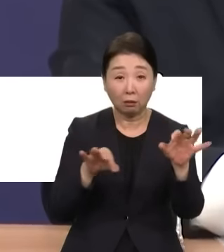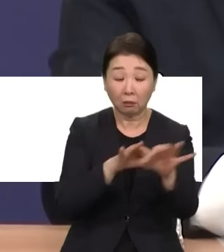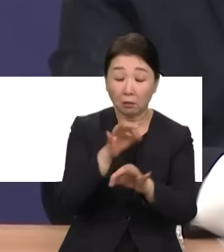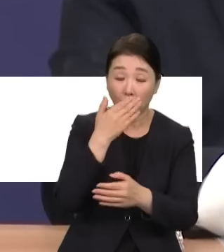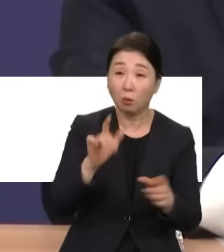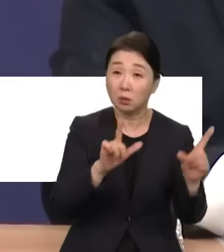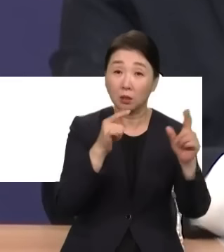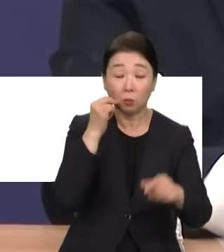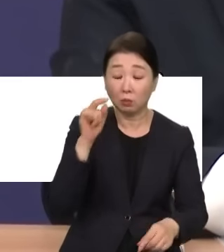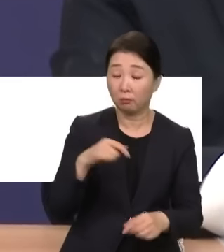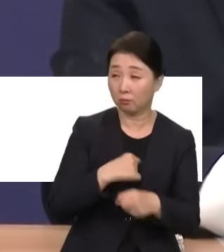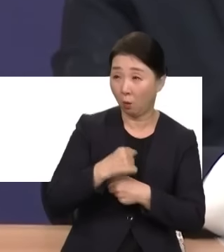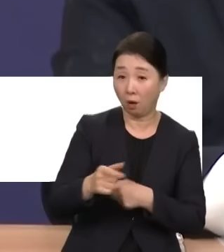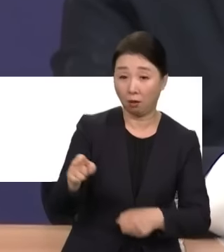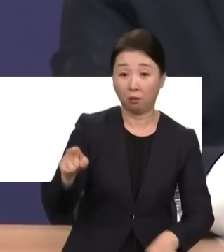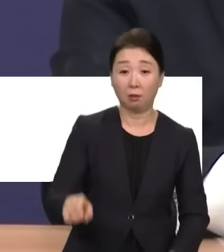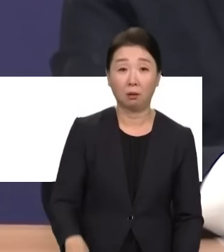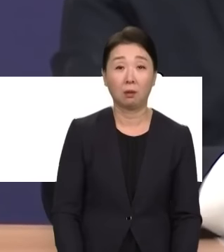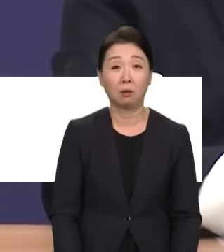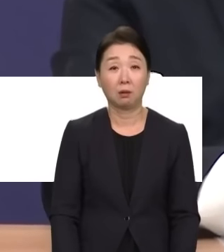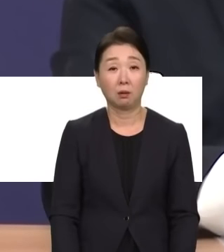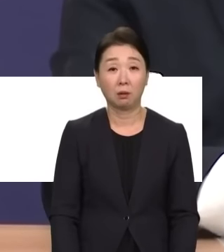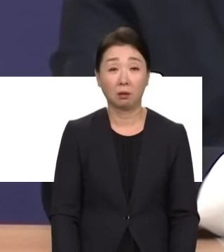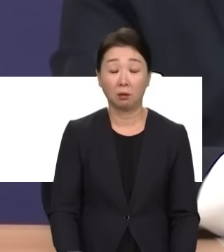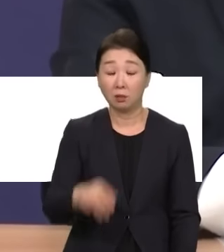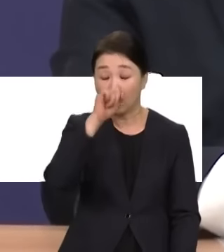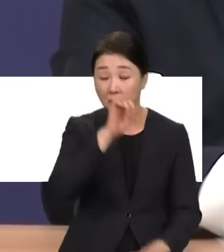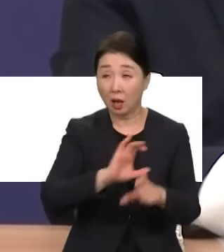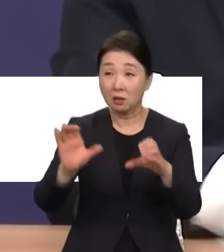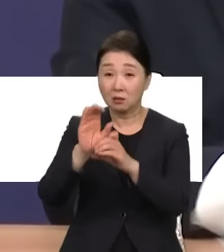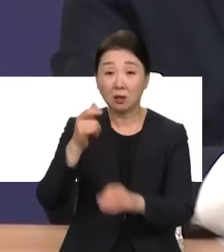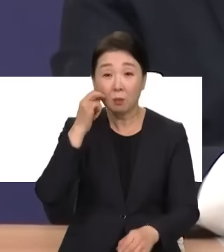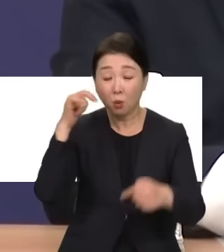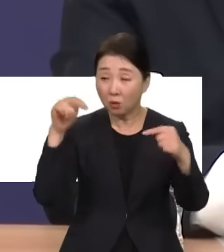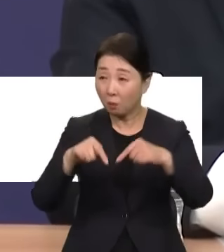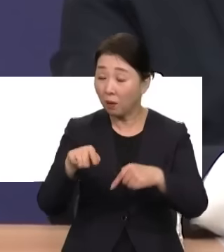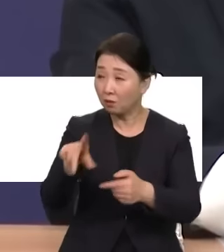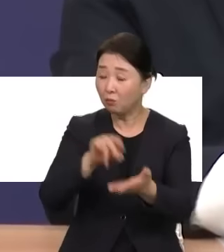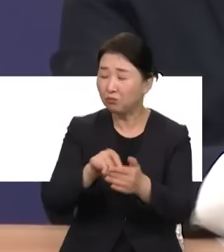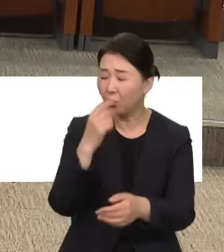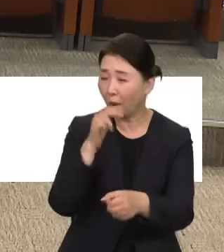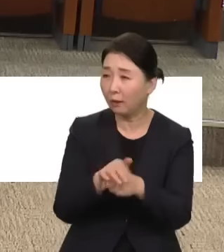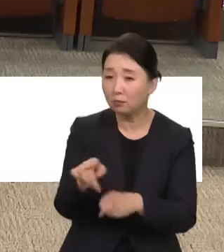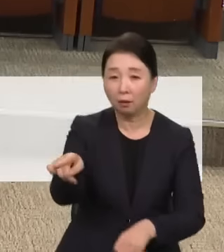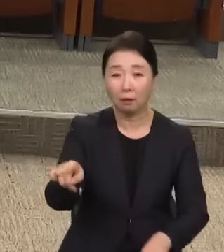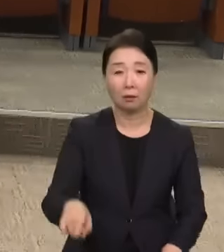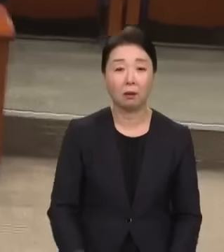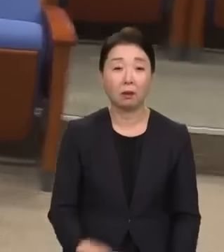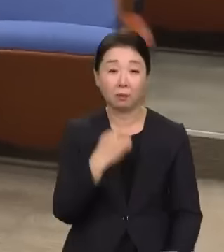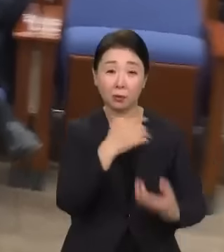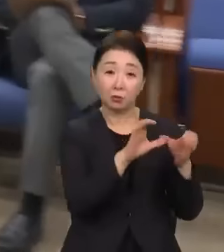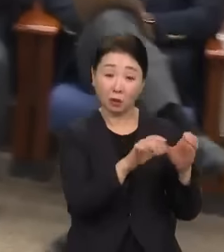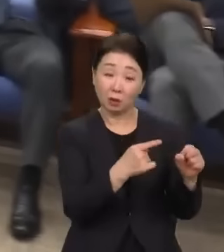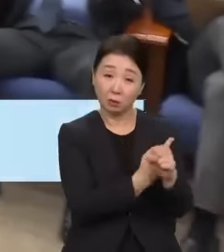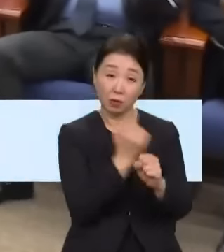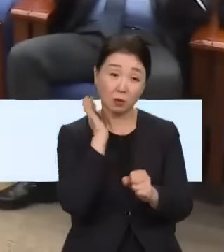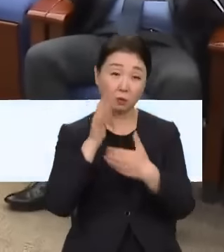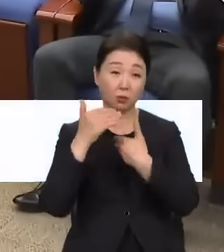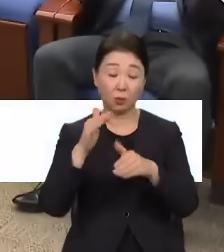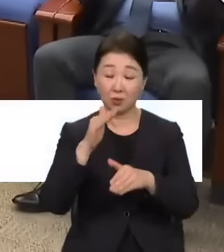좀 당황스러운 얘기죠. 증액을 안 해줘서 협상을 안 해서 문제다. 이건 정말 황당한 얘기입니다. 민주당은 이외에